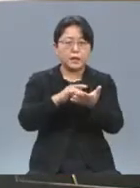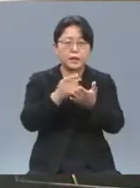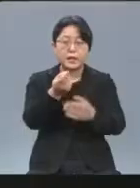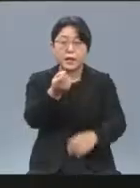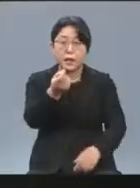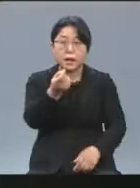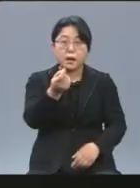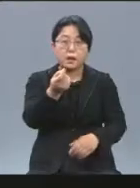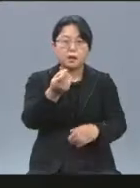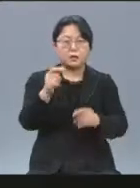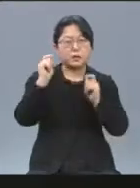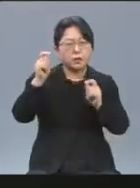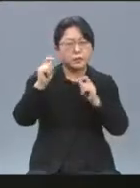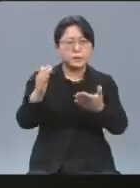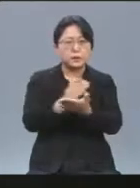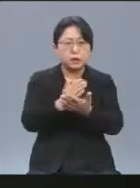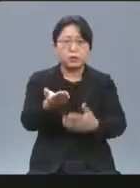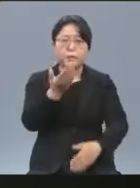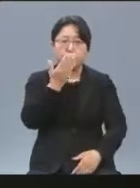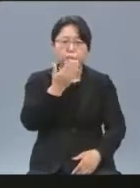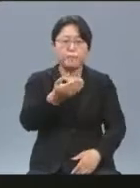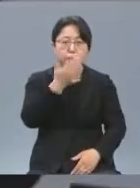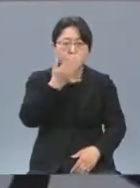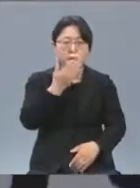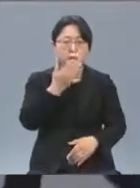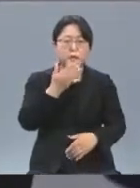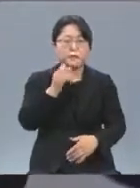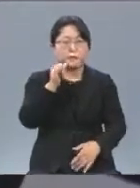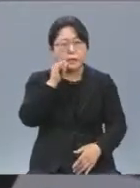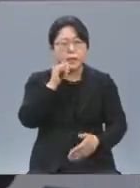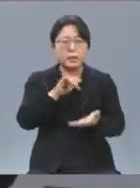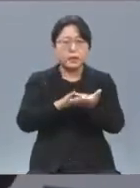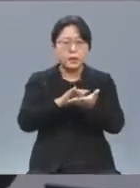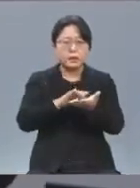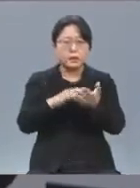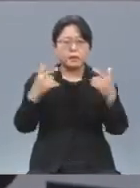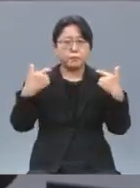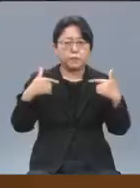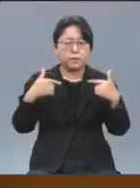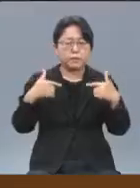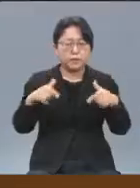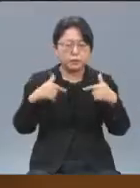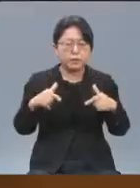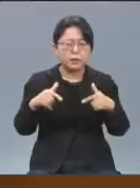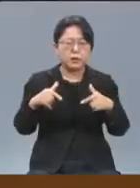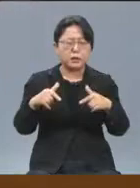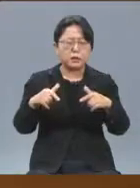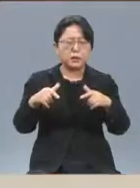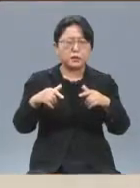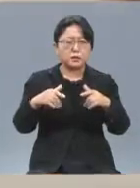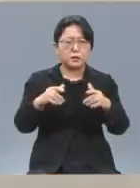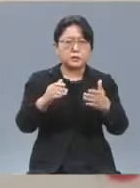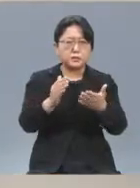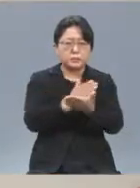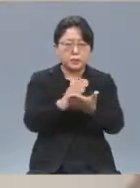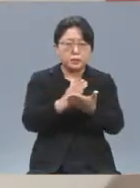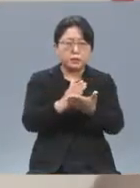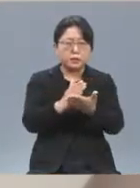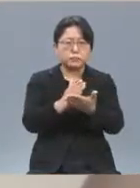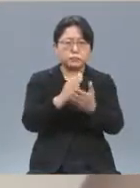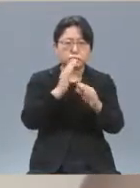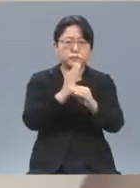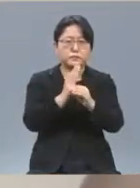유통돼 클럽에서 나눠 복용할 정도로 마약이 일상 깊숙이 파고들고 있습니다. KBS 뉴스